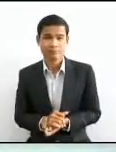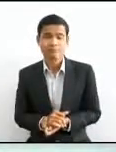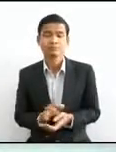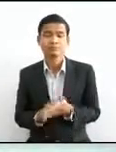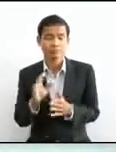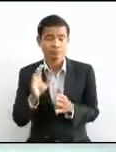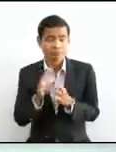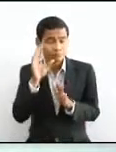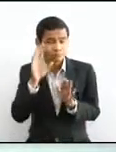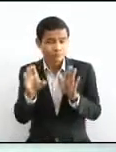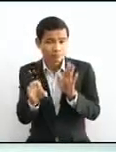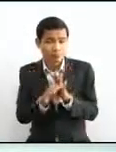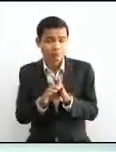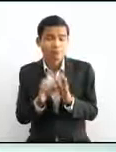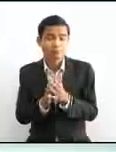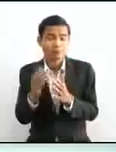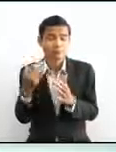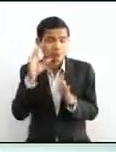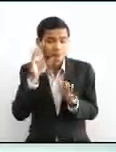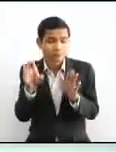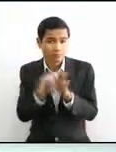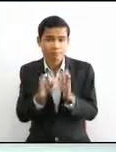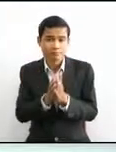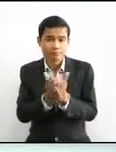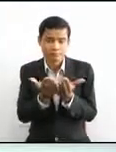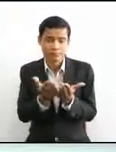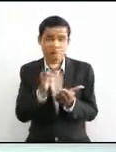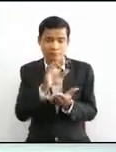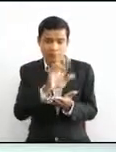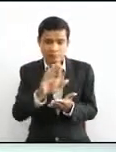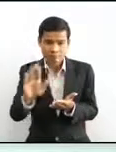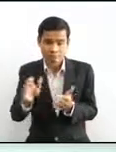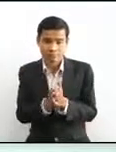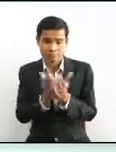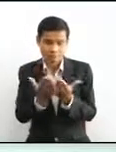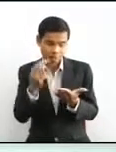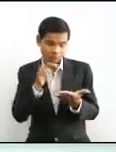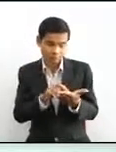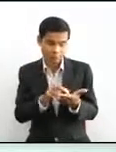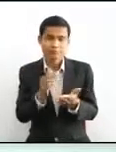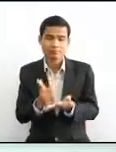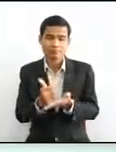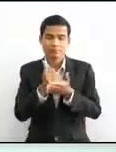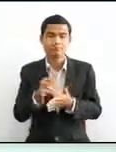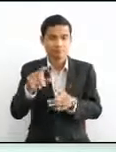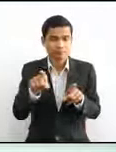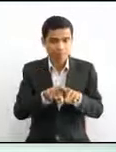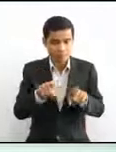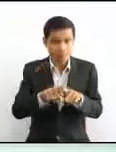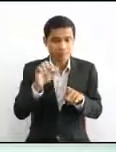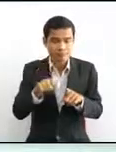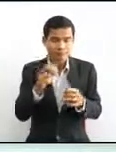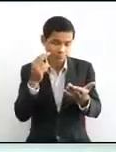chà rục này cứ đôi rục đặt con chà rục nó khăn sắp hơi bác con đá này ná cứ này sắp hơi dùm nối con cứ đợi khi con ảnh